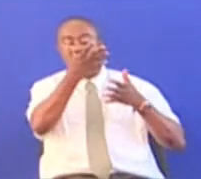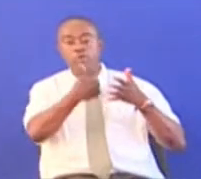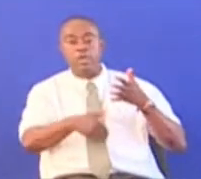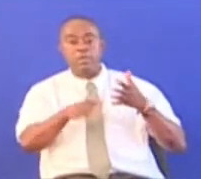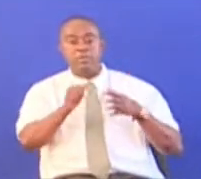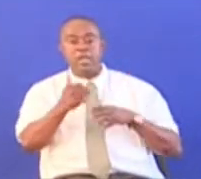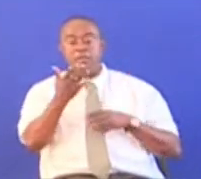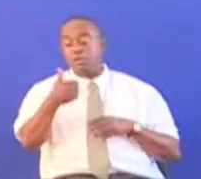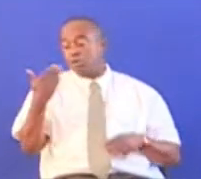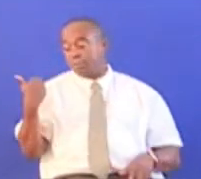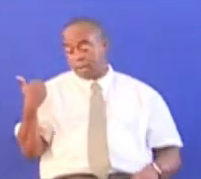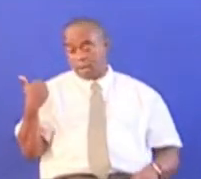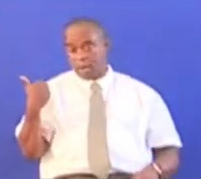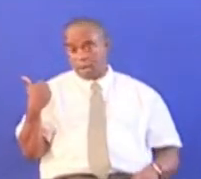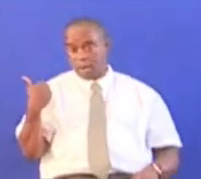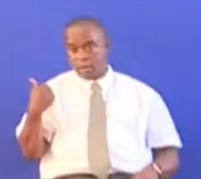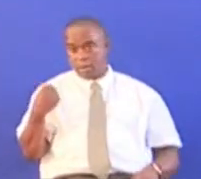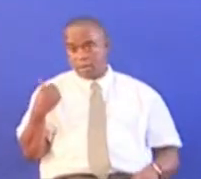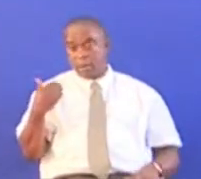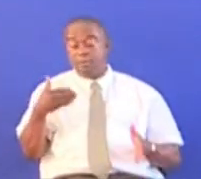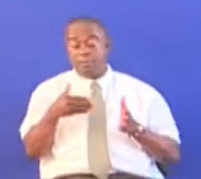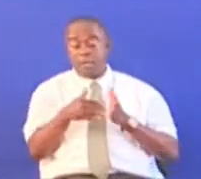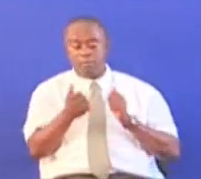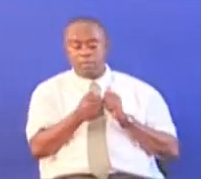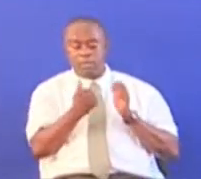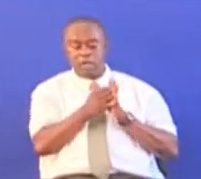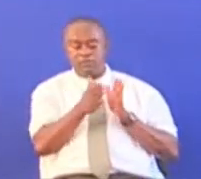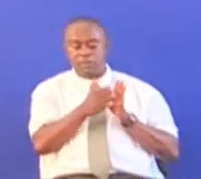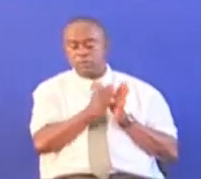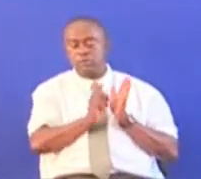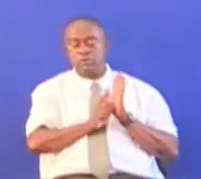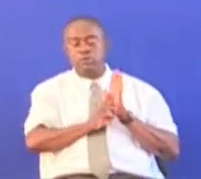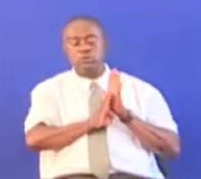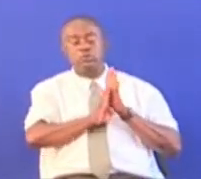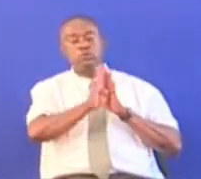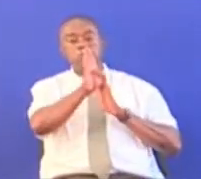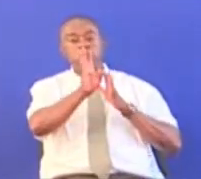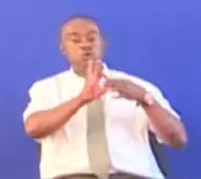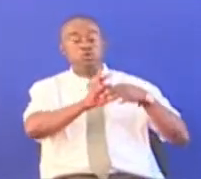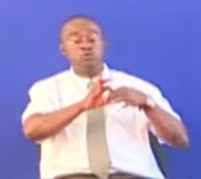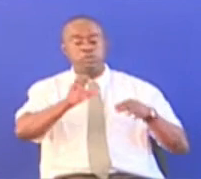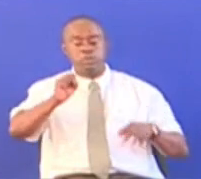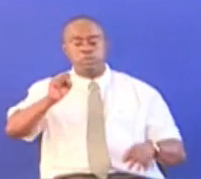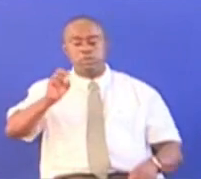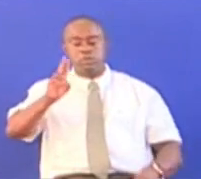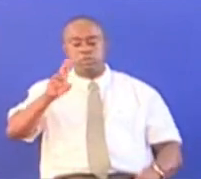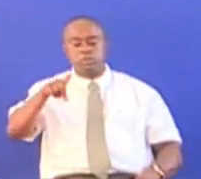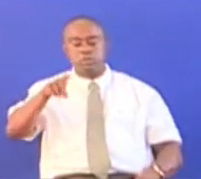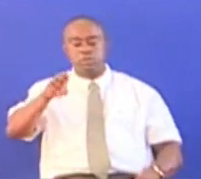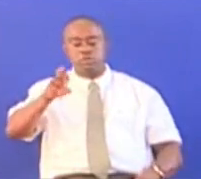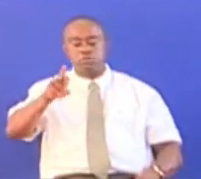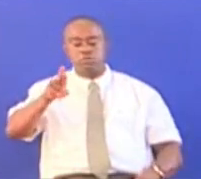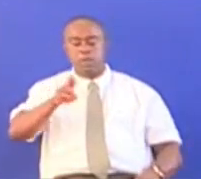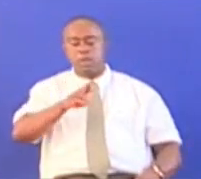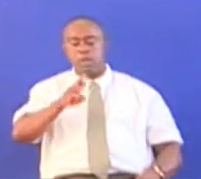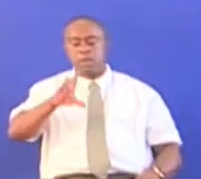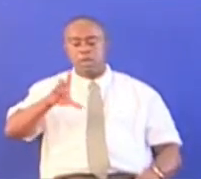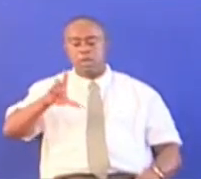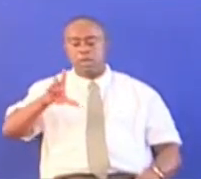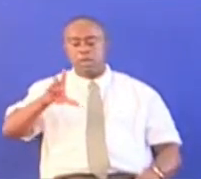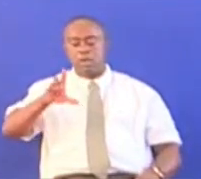miaka mitano iliyopita iliyosababisha mpate nafasi ya kushiriki Super League. Mheshimiwa